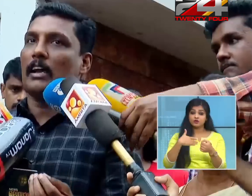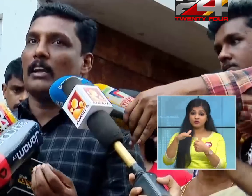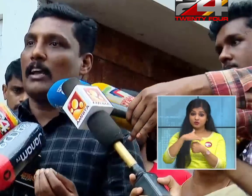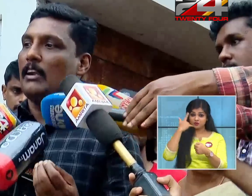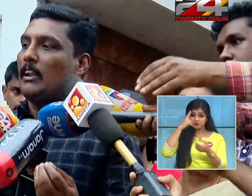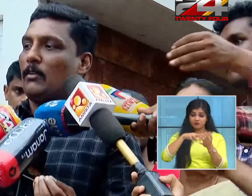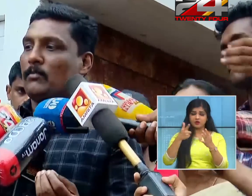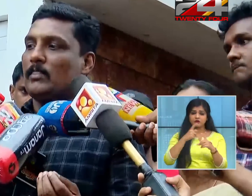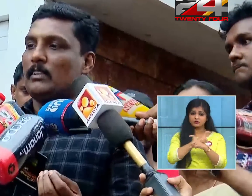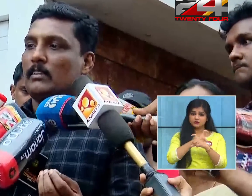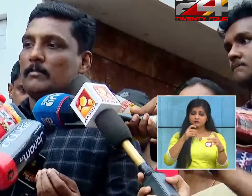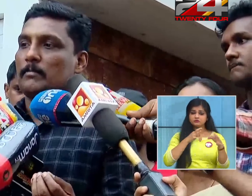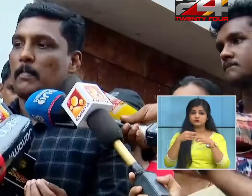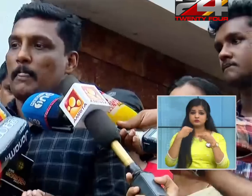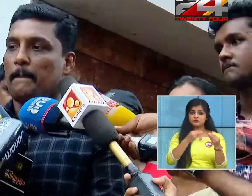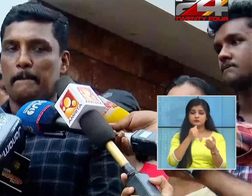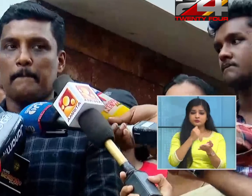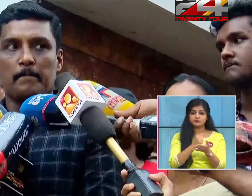വ്യക്തത ഉണ്ടാക്കേണ്ട കാര്യങ്ങളുണ്ടല്ലോ.